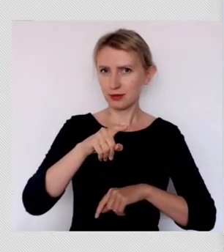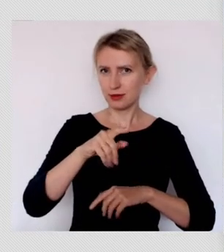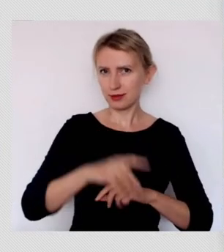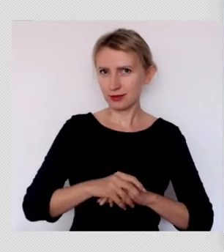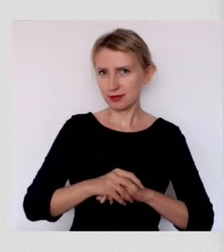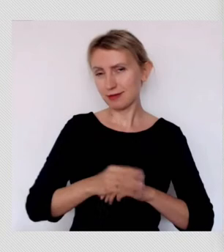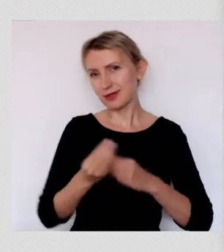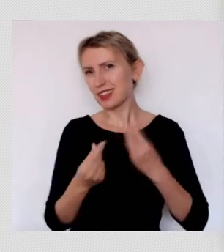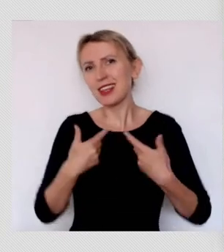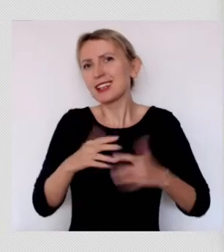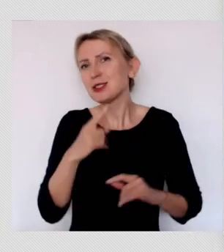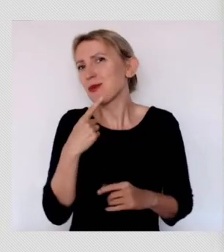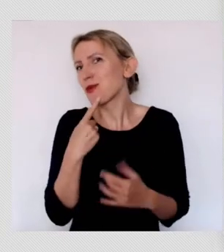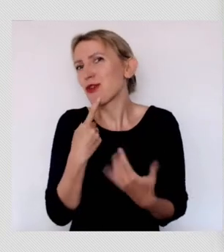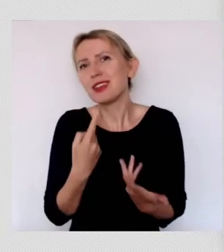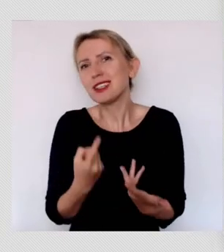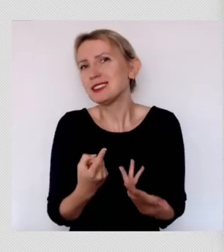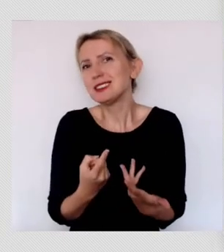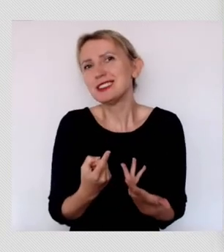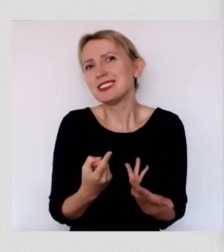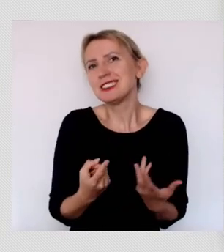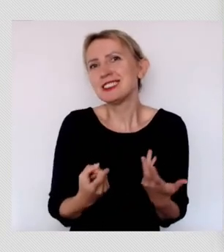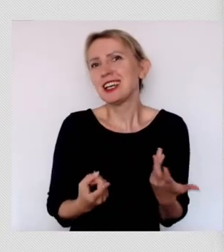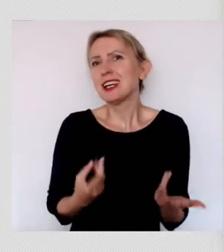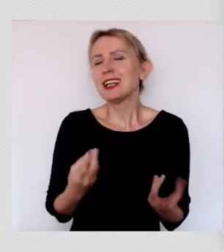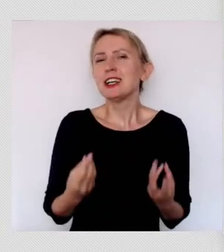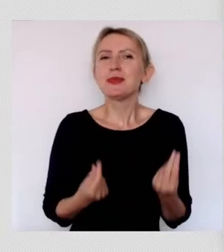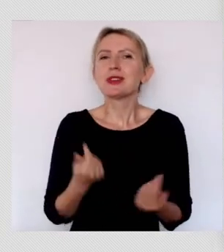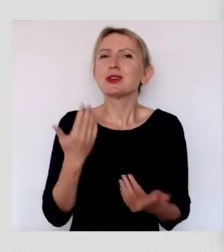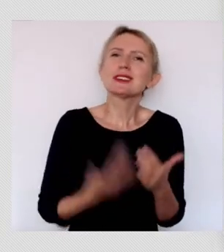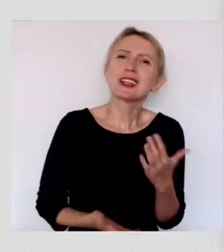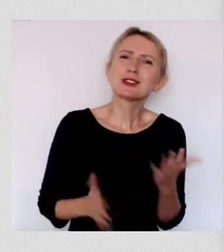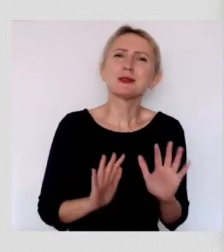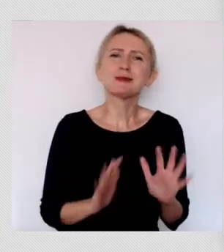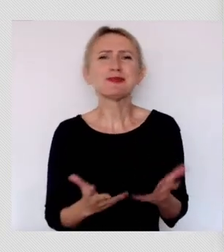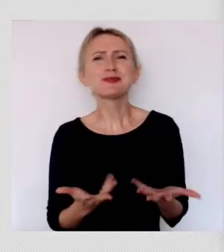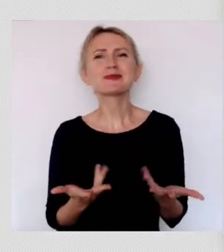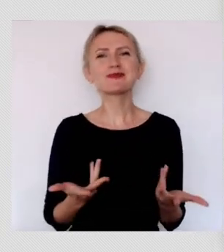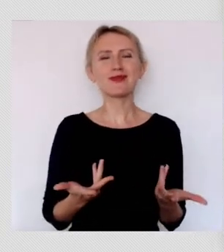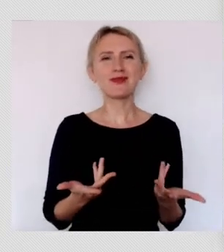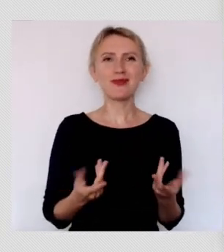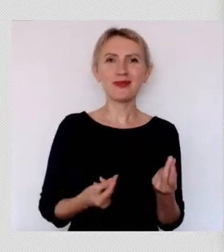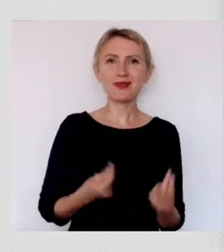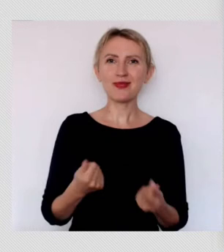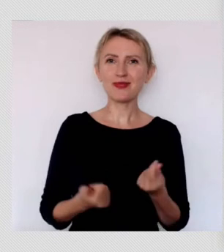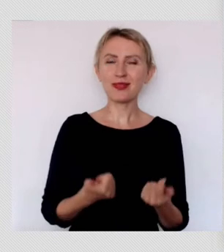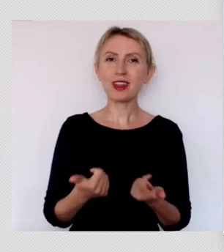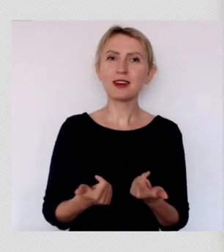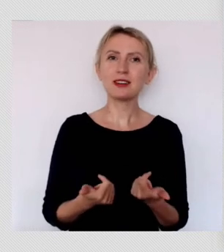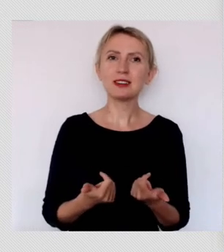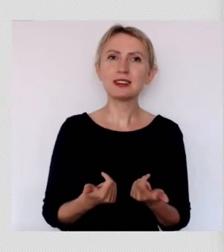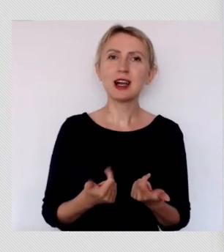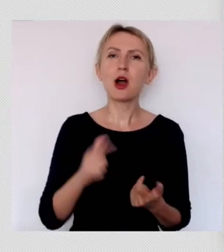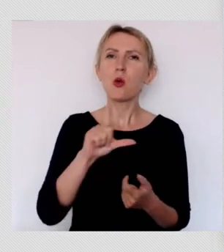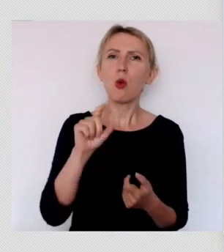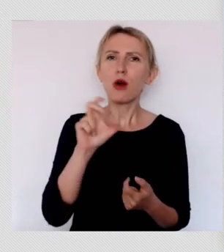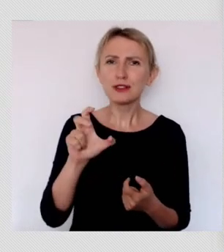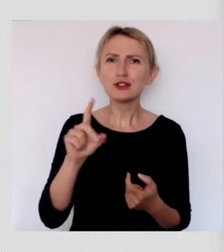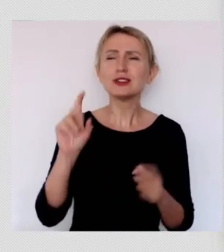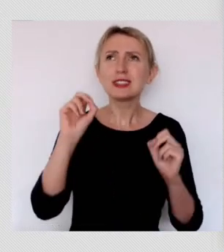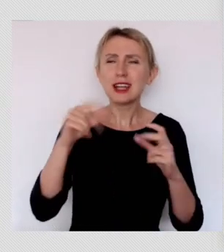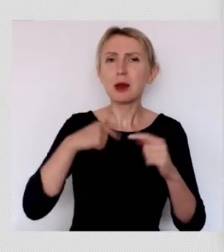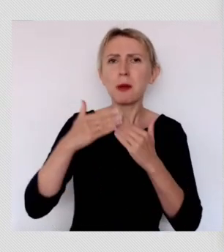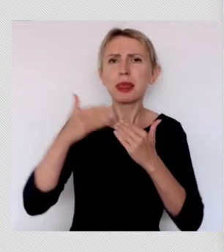No nie chcę powiedzieć tutaj, że tak, no stracone, tak, to tak, do Łowicz, tak, ale ja nawet byłam dalej i